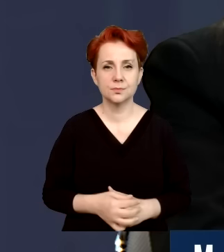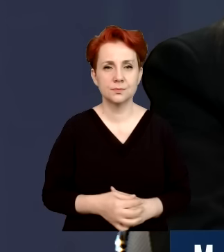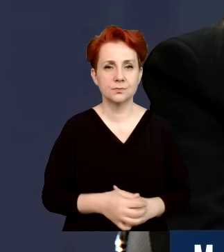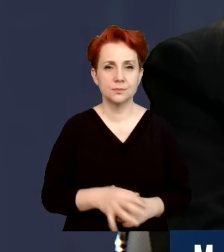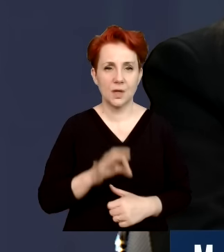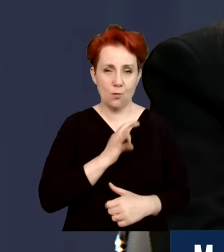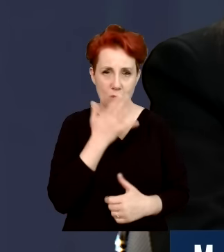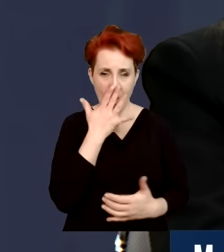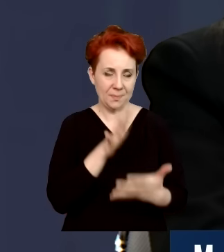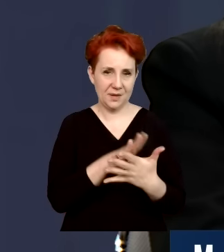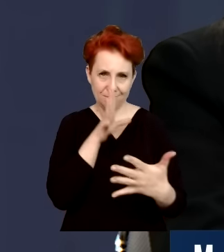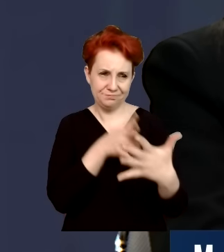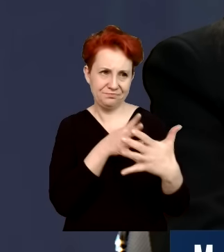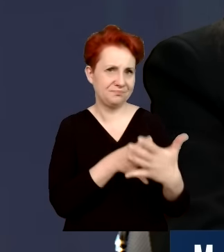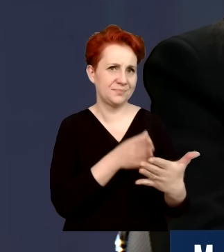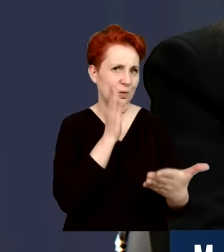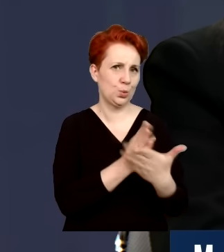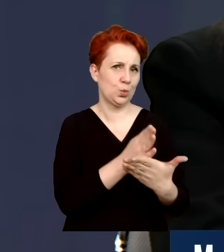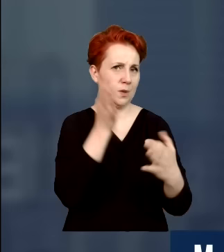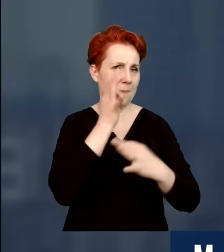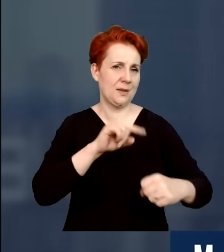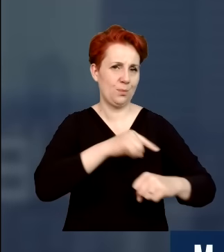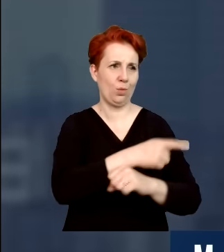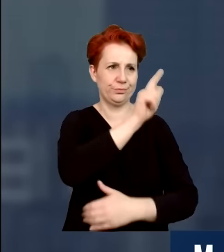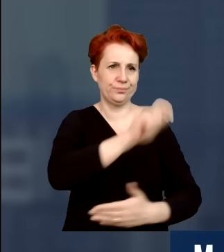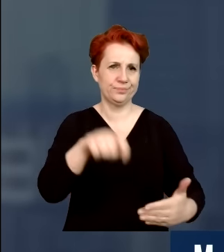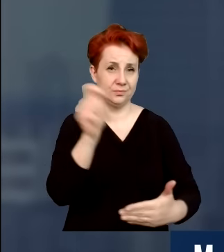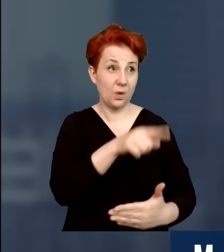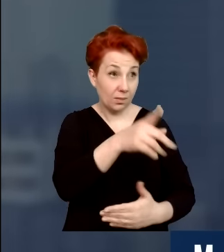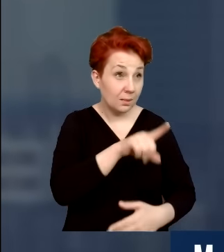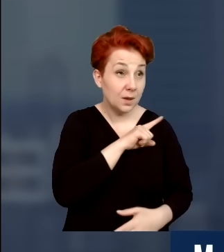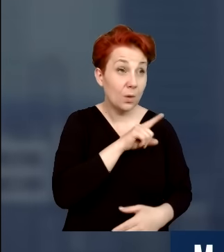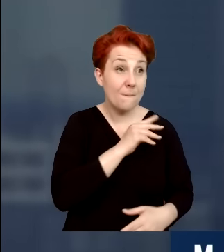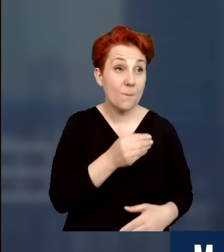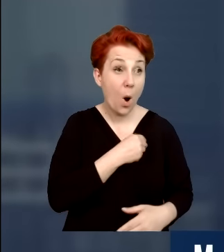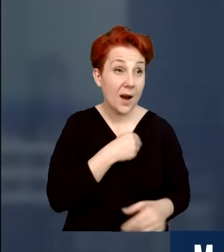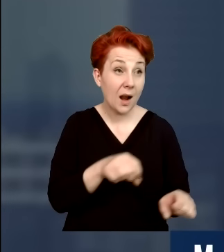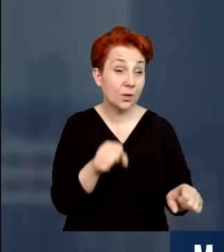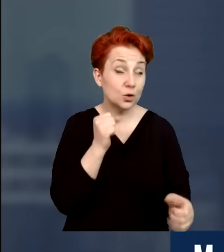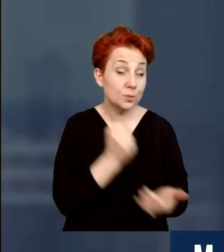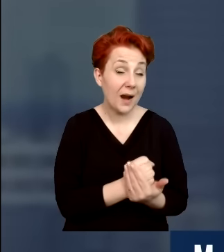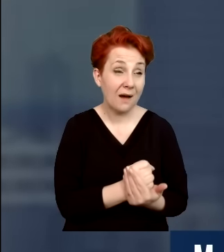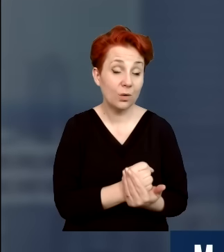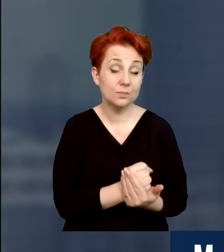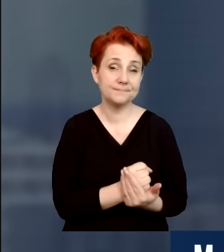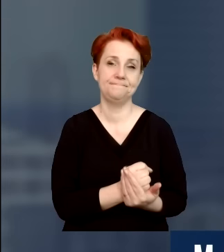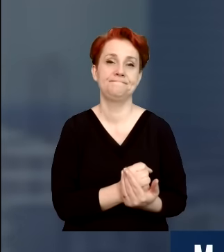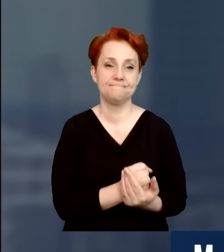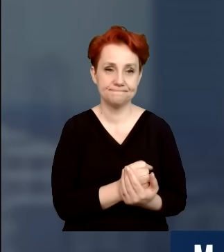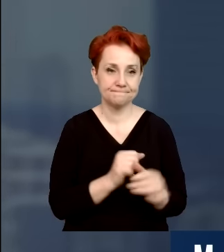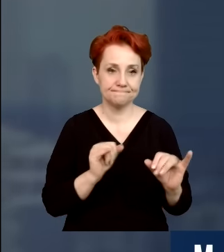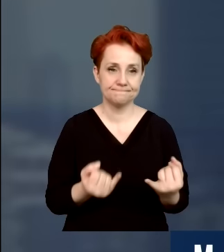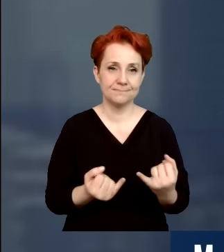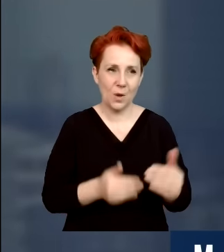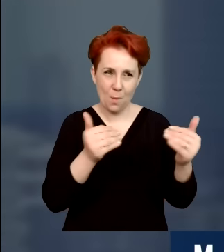ocenie dyskwalifikuje panią prokurator, która ma stać na straży moralności i prawa. Niestety, bo mogła sobie